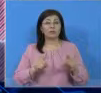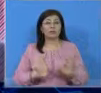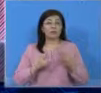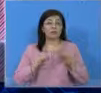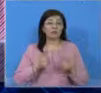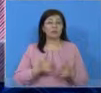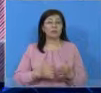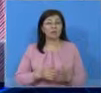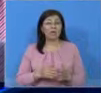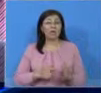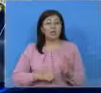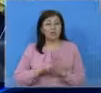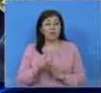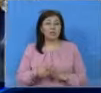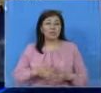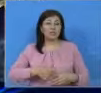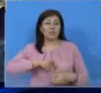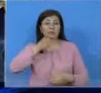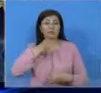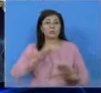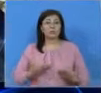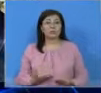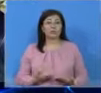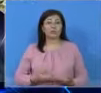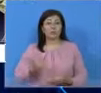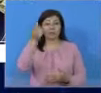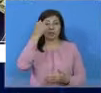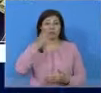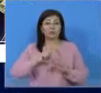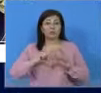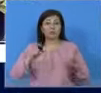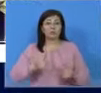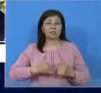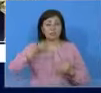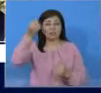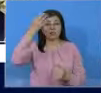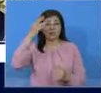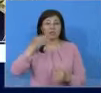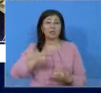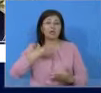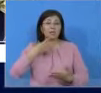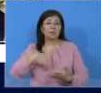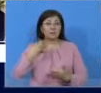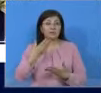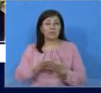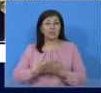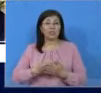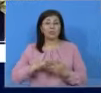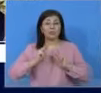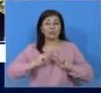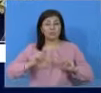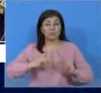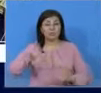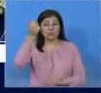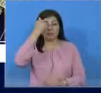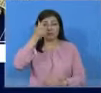во взрослую жизнь. Я благодарна своей школе за знания, которые мне дали, своим учителям. Хочу сказать вам большое спасибо. Я